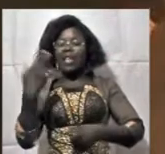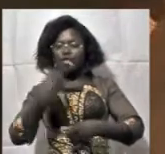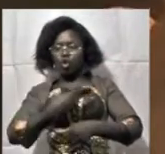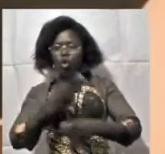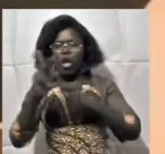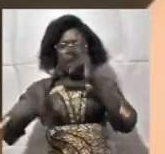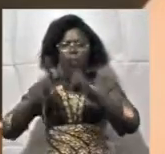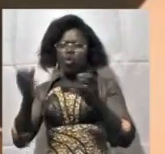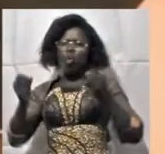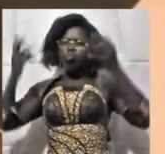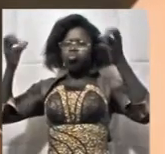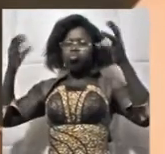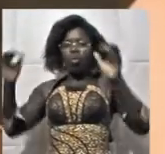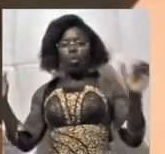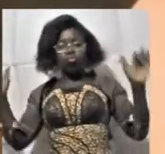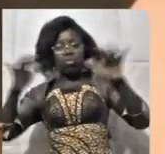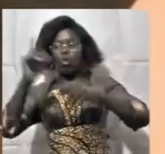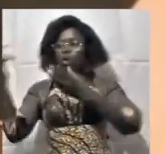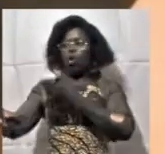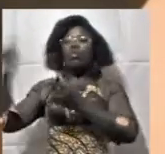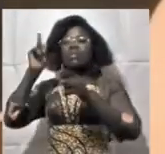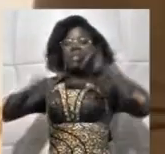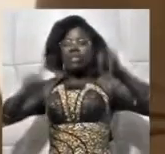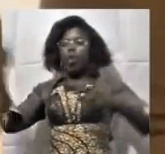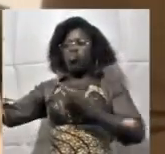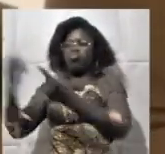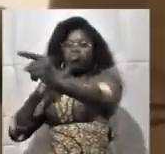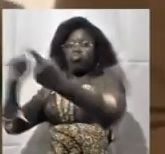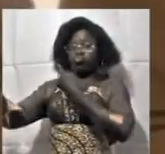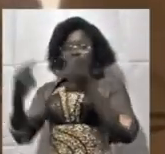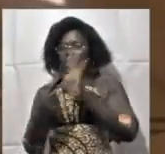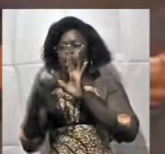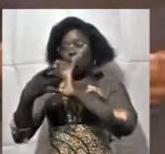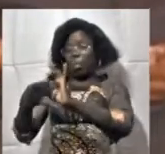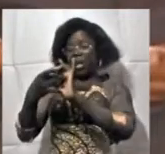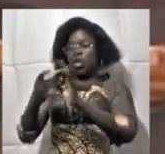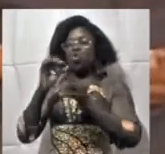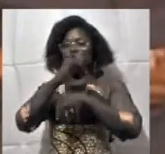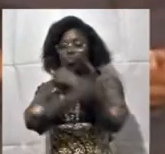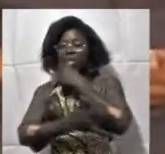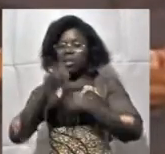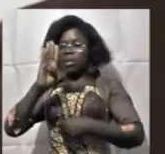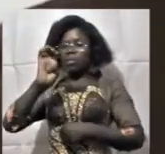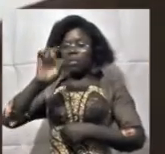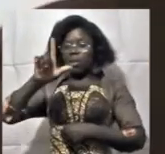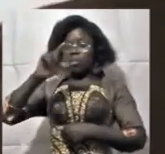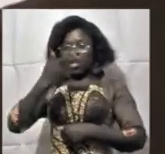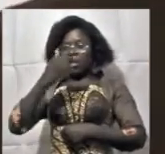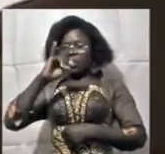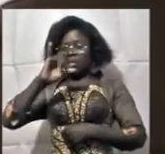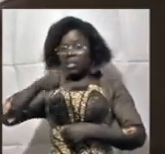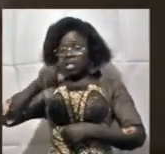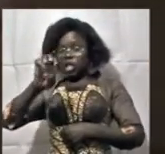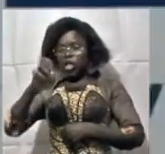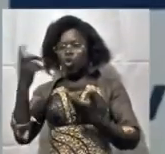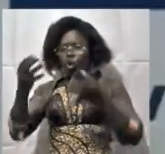24 juin 2021 à 15h45 devant un parterre de personnalités venues de divers horizons dont